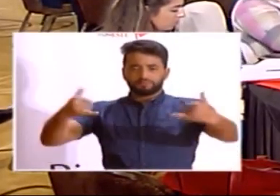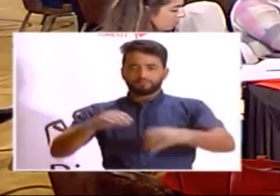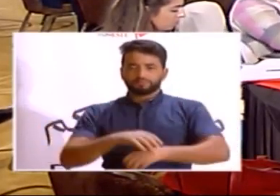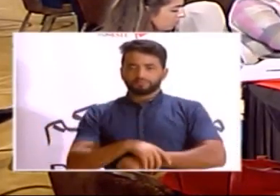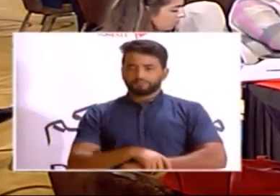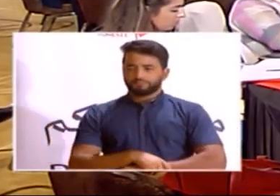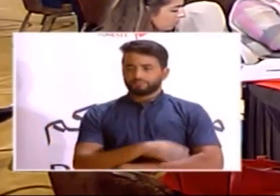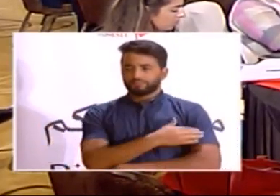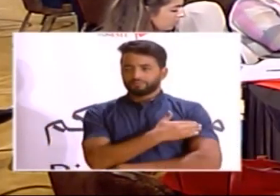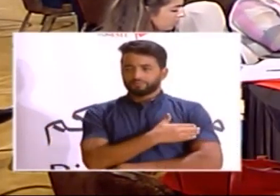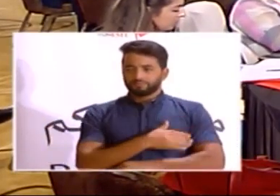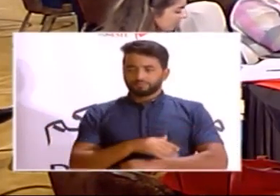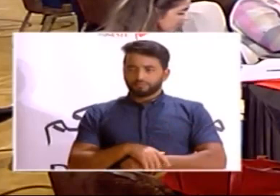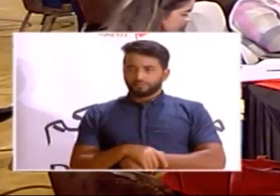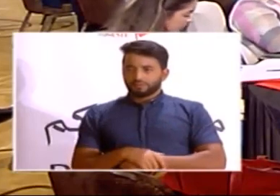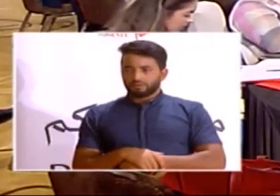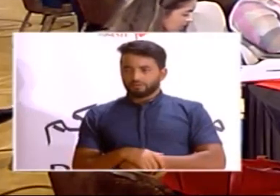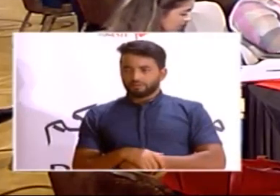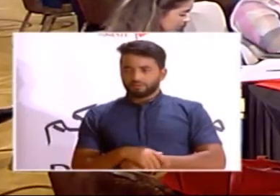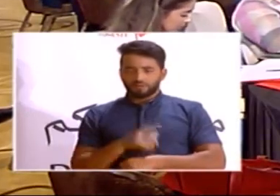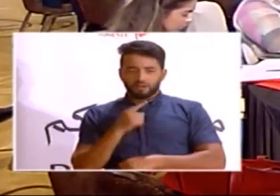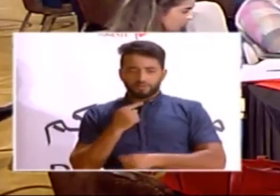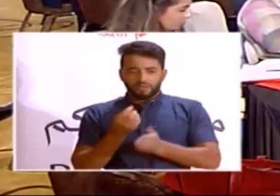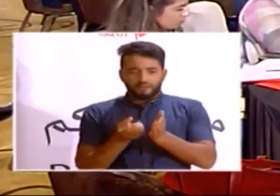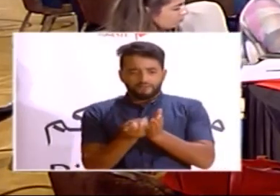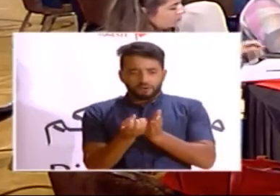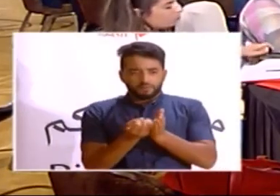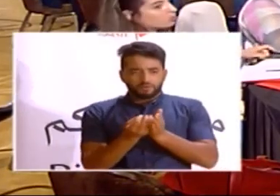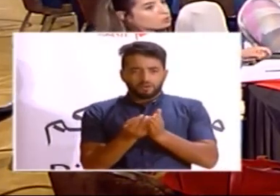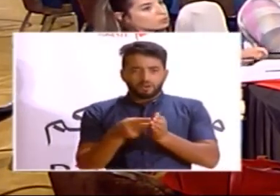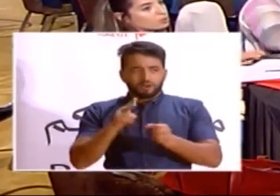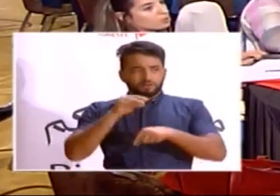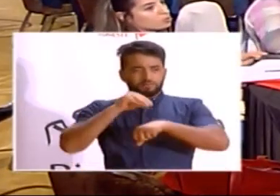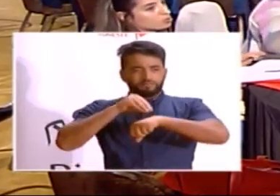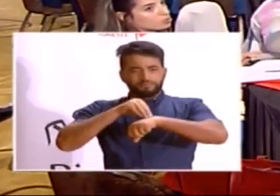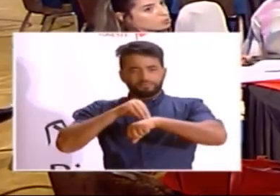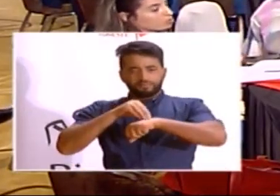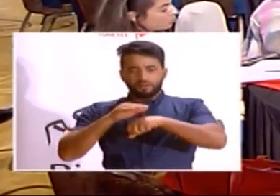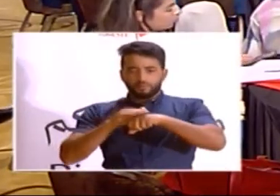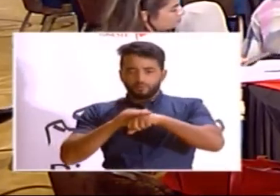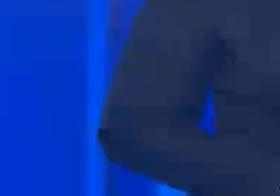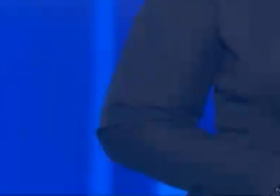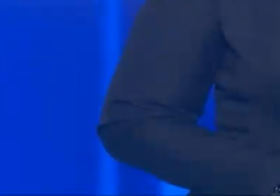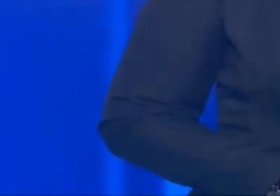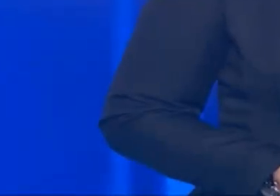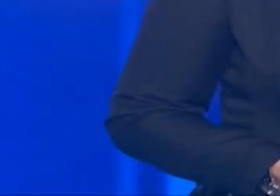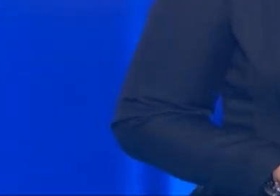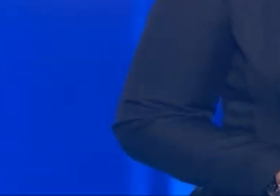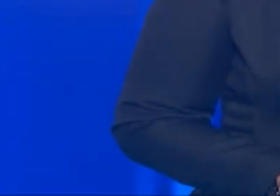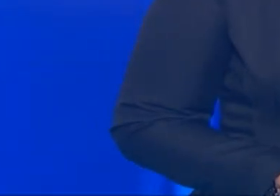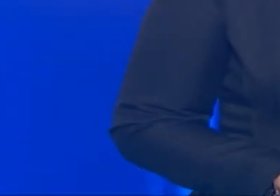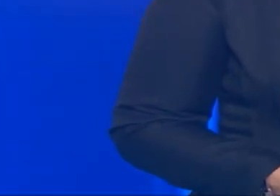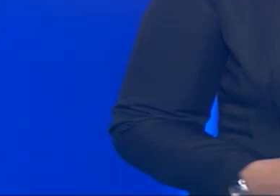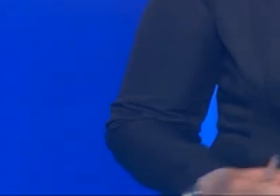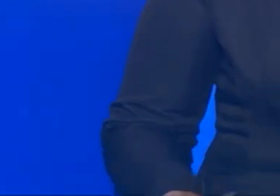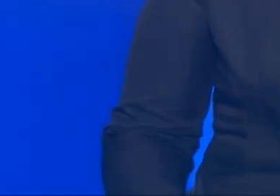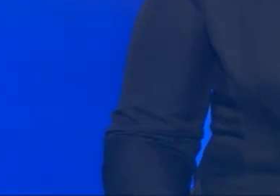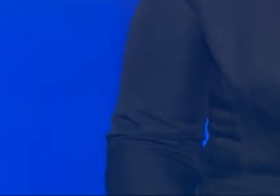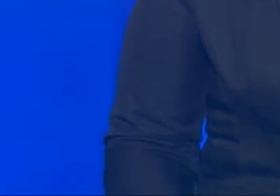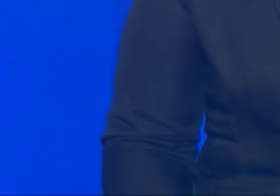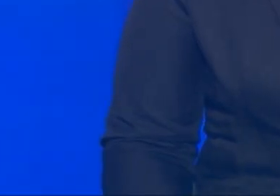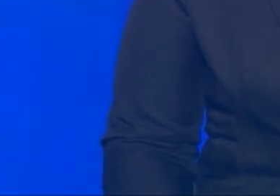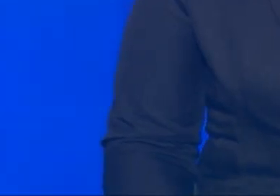المناظرات قبل تفسير عمليه المناظرات طرح الاسئله ونحوها وخلال مؤتمر صحفي